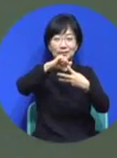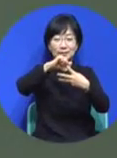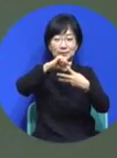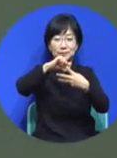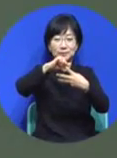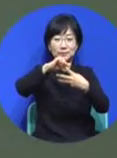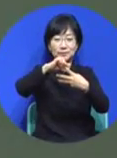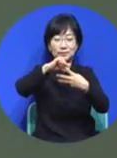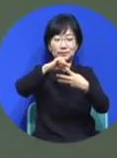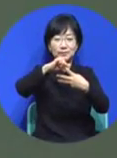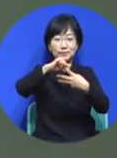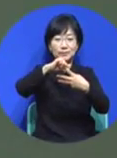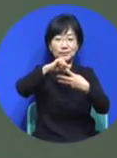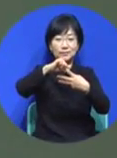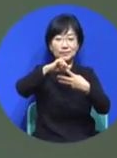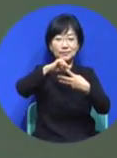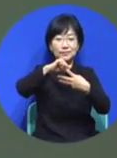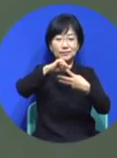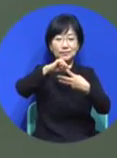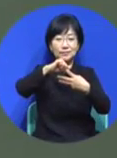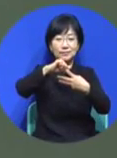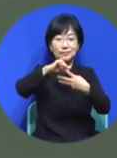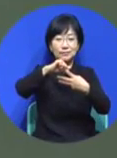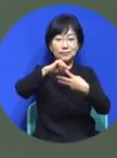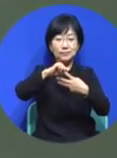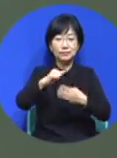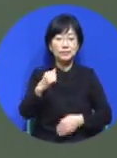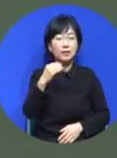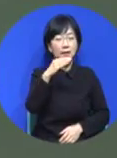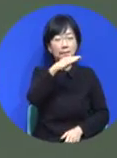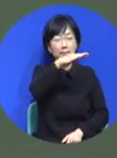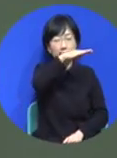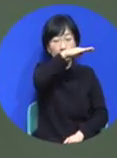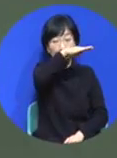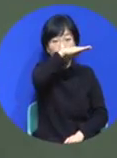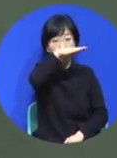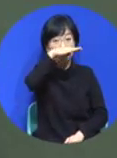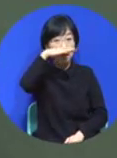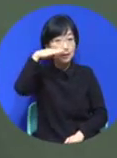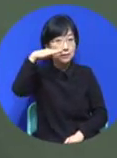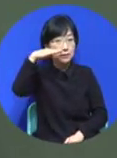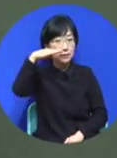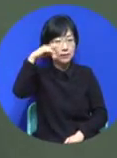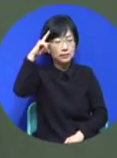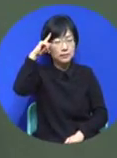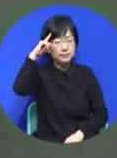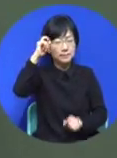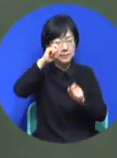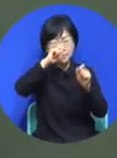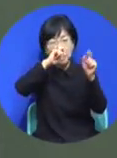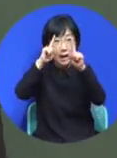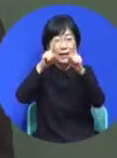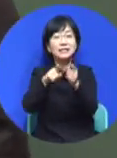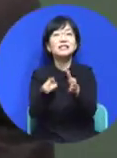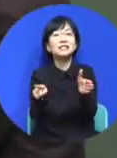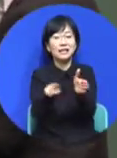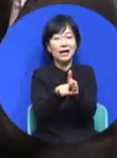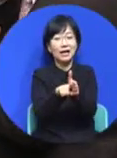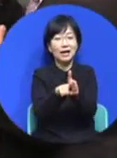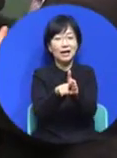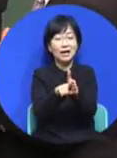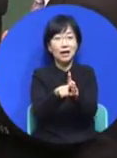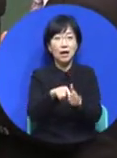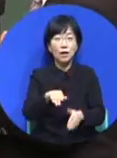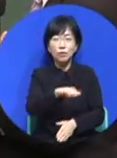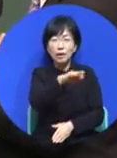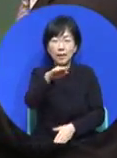올바른 이 신은 깨달은 신앙입니다. This is the correct faith. 우리가 올바른 신앙을